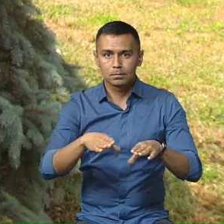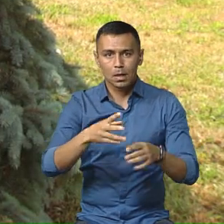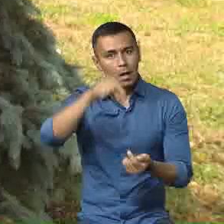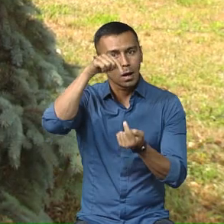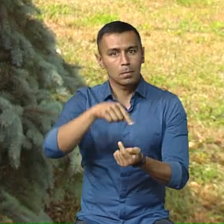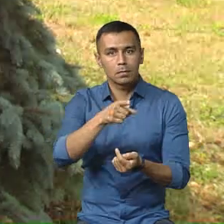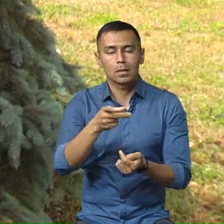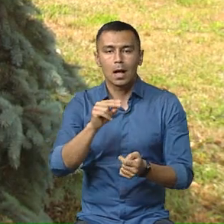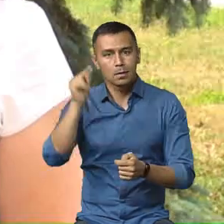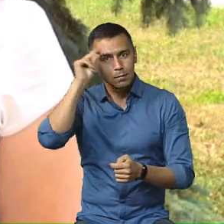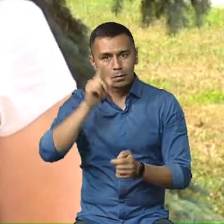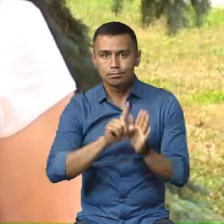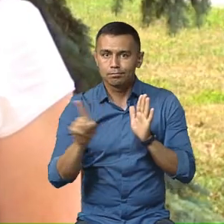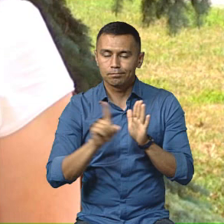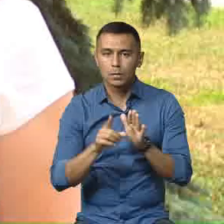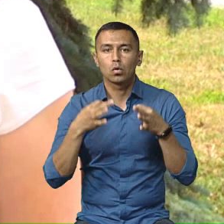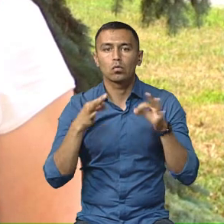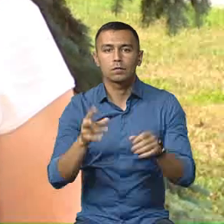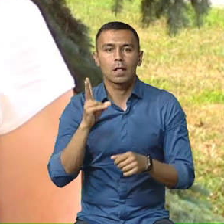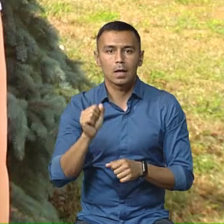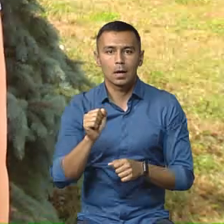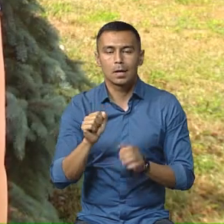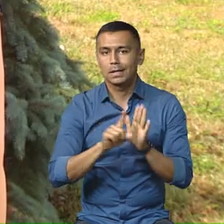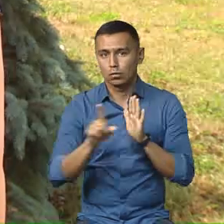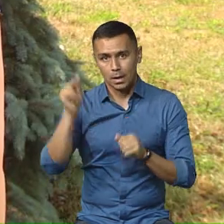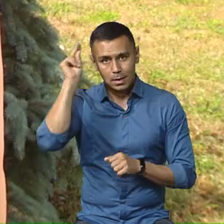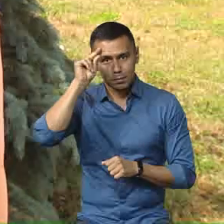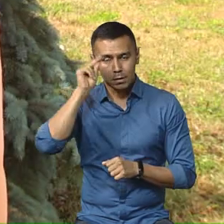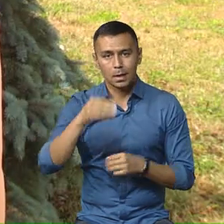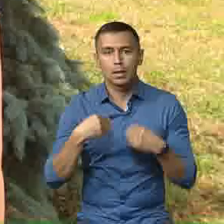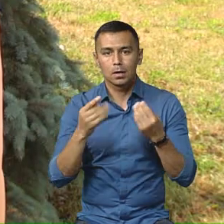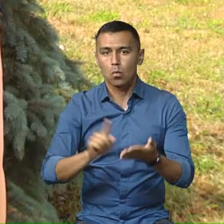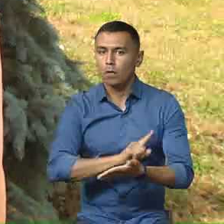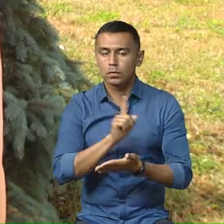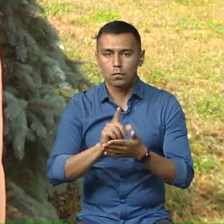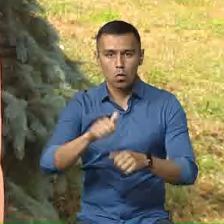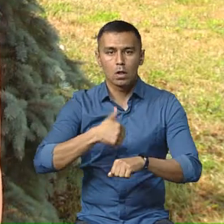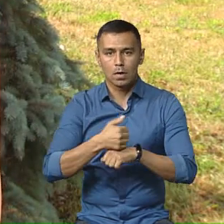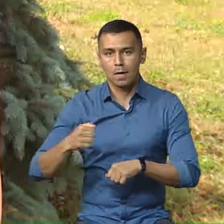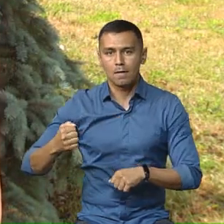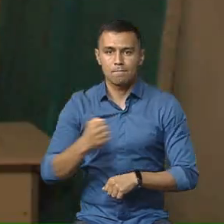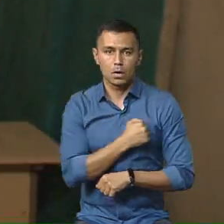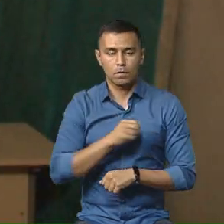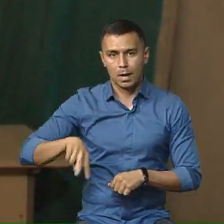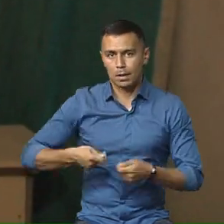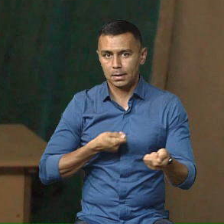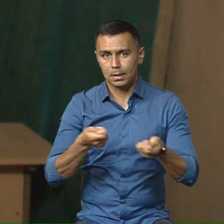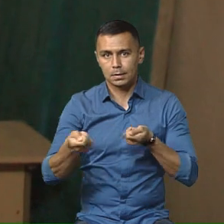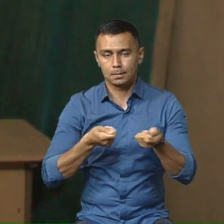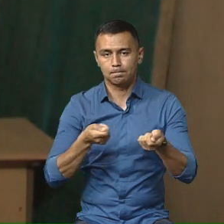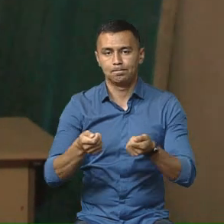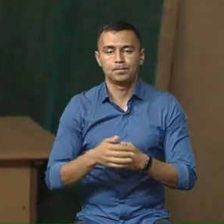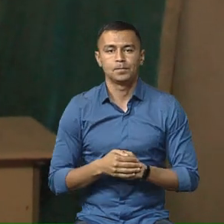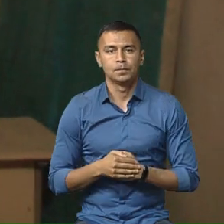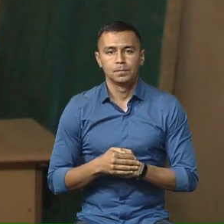для офлайн навчання. І дозвіл на стаціонарне навчання дає обов'язково голова військової адміністрації. Наталя Сідова, Віктор